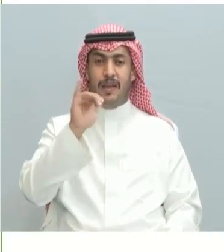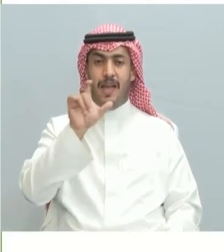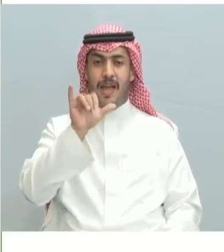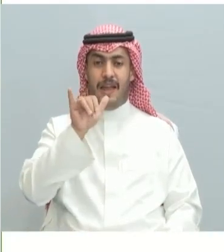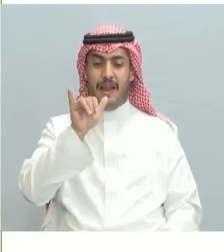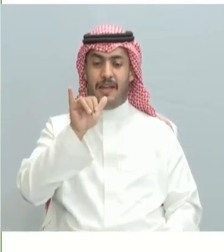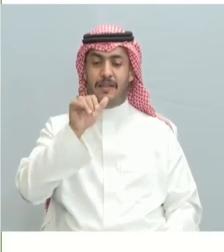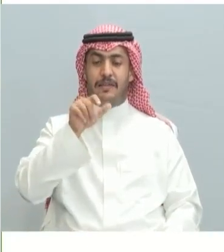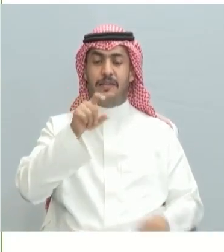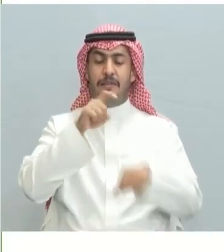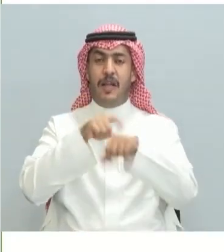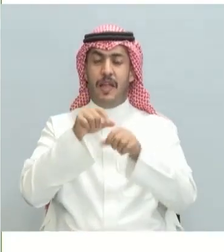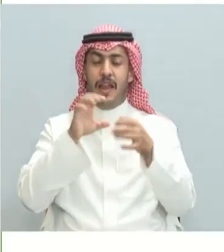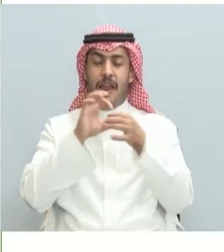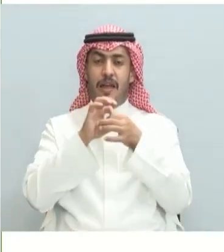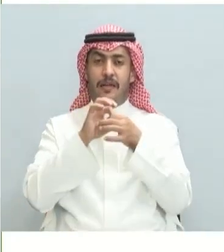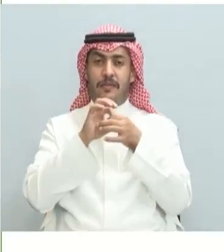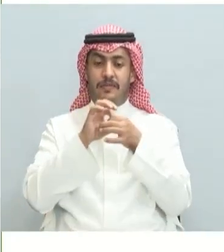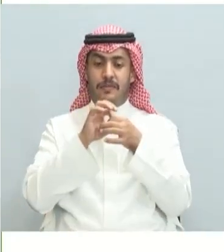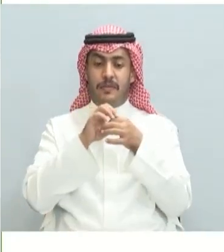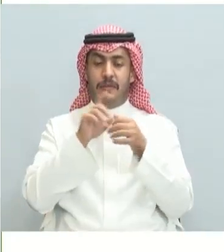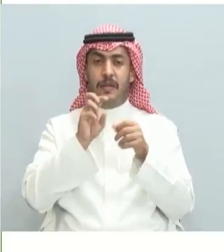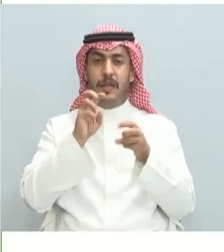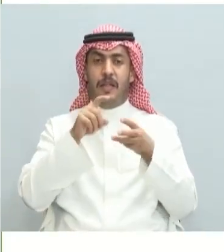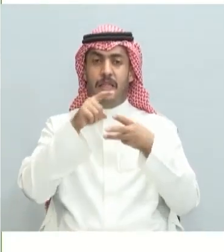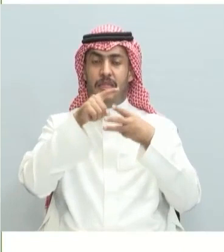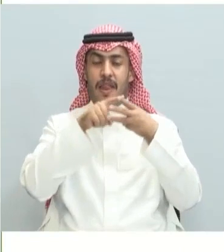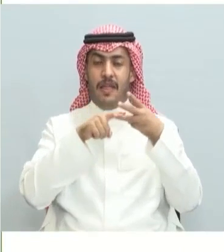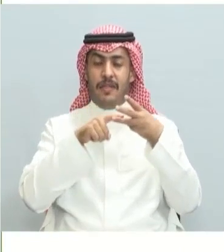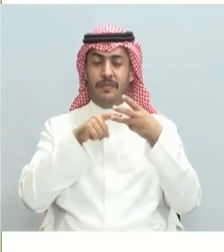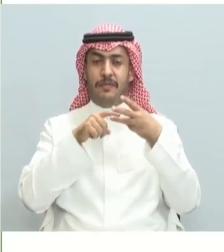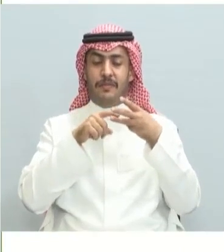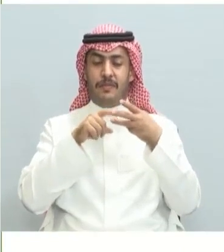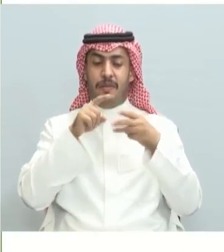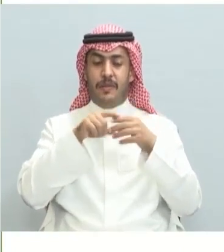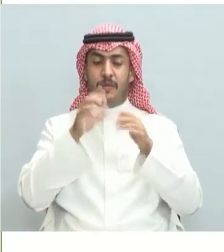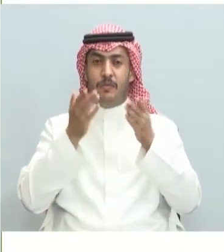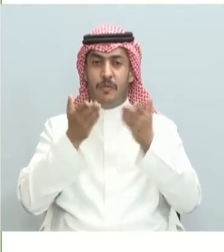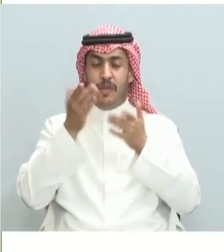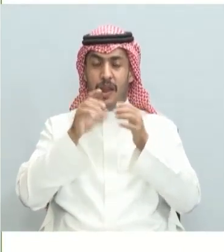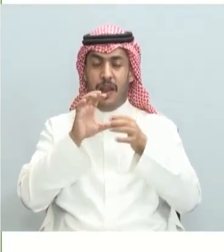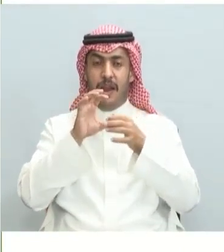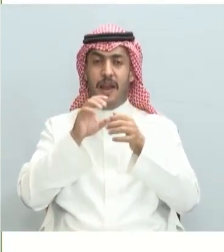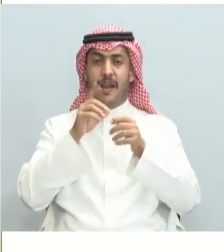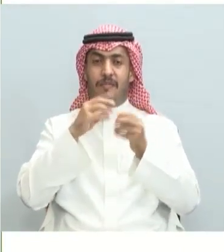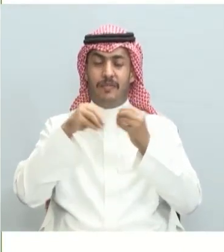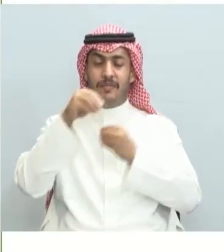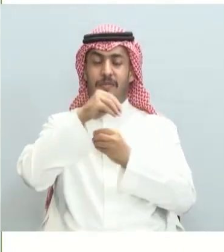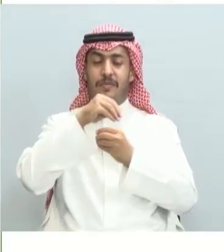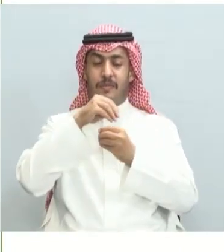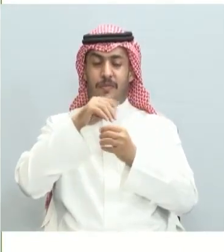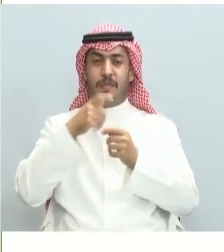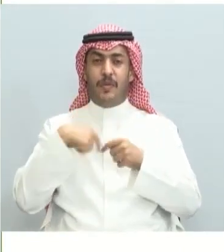العائد هو علاقه علاقه بين ثلاثه اشياء بين معدلات العائد ونقصد فيها هنا